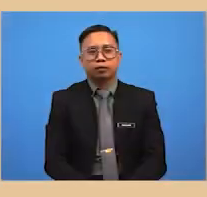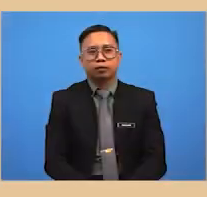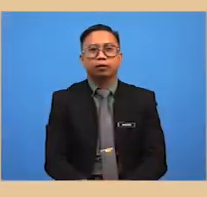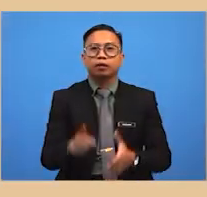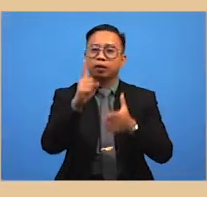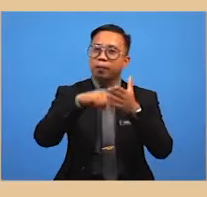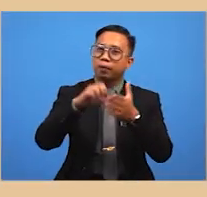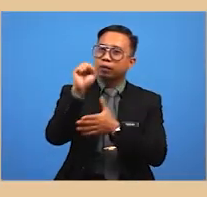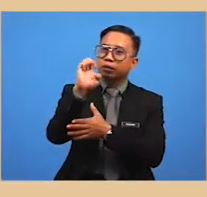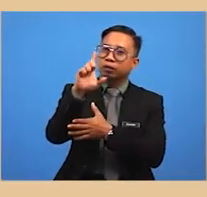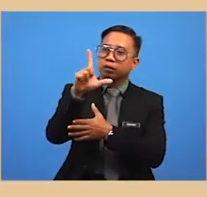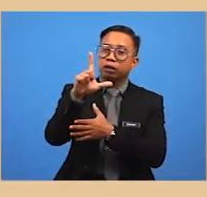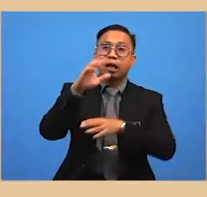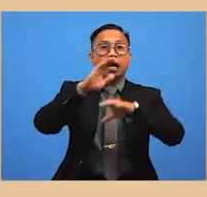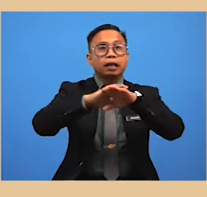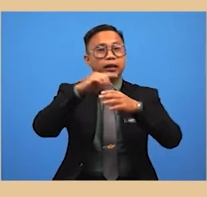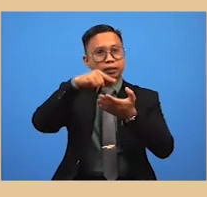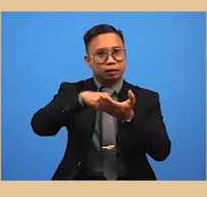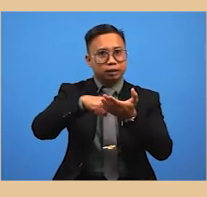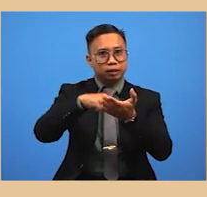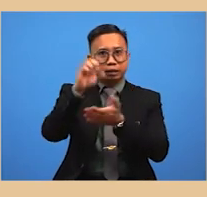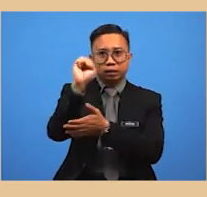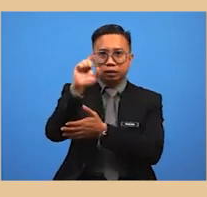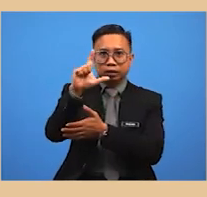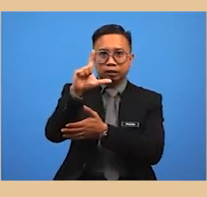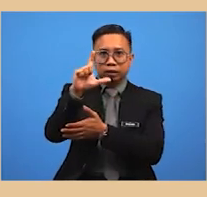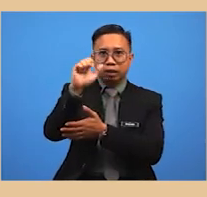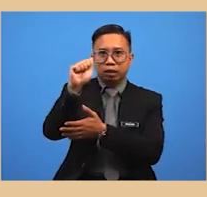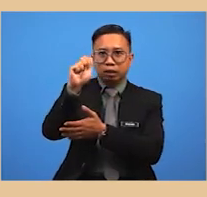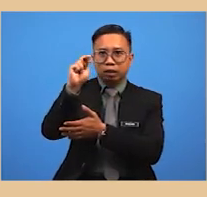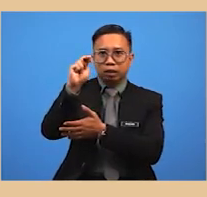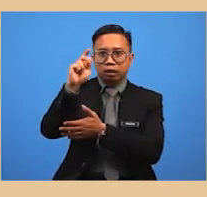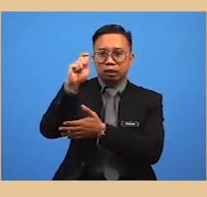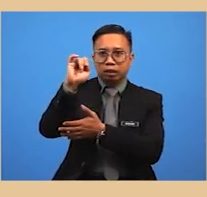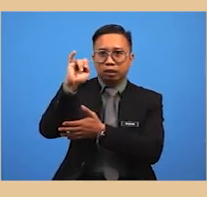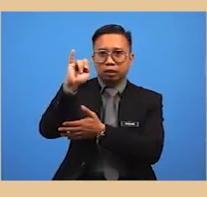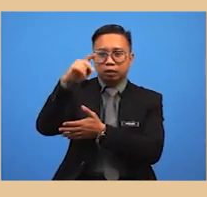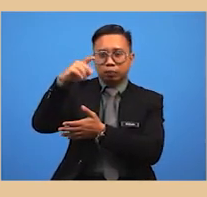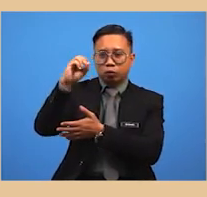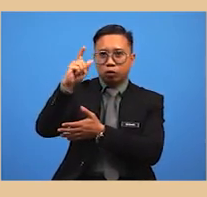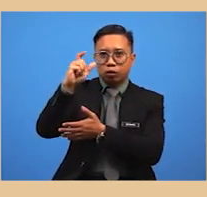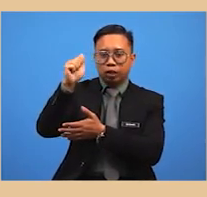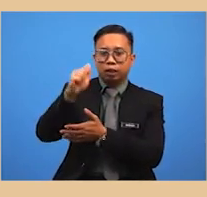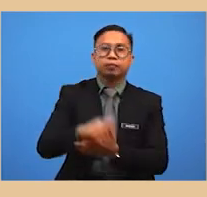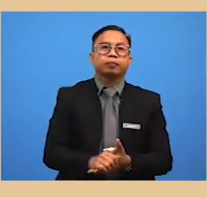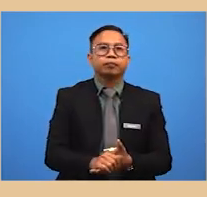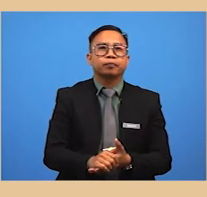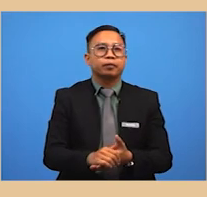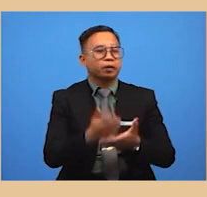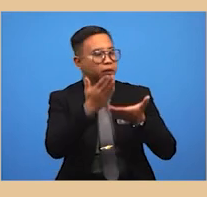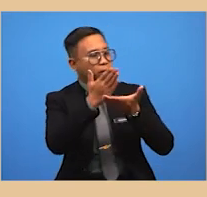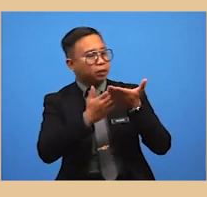Apakah sel yang berada di atas ini? Sel antipodal. Manakala yang berada